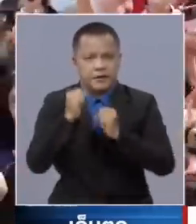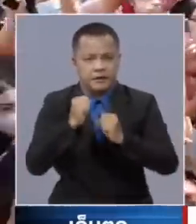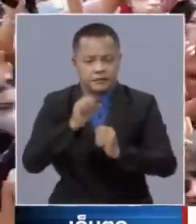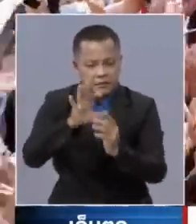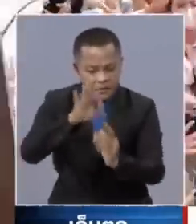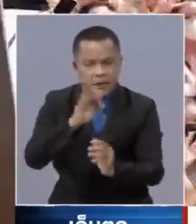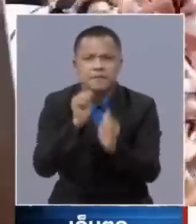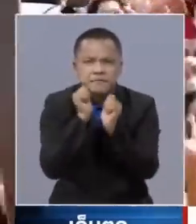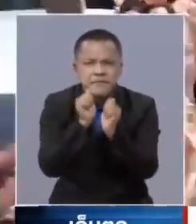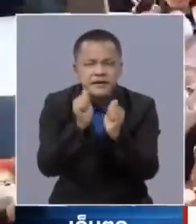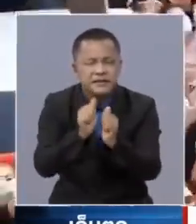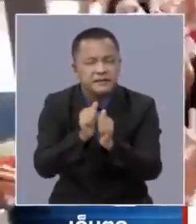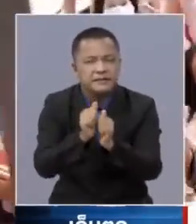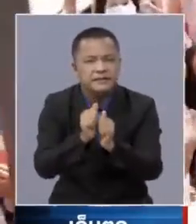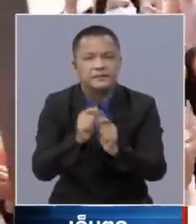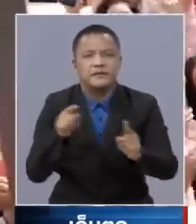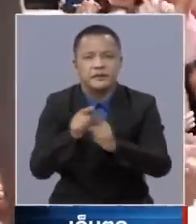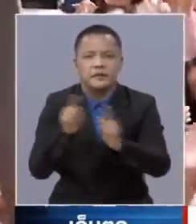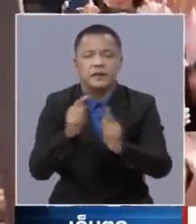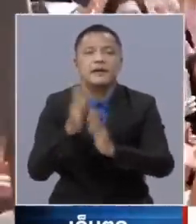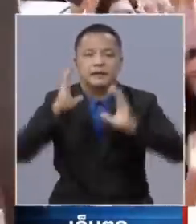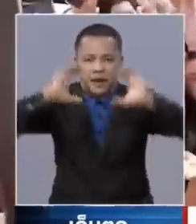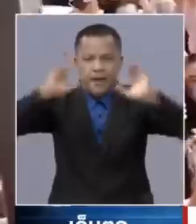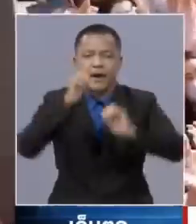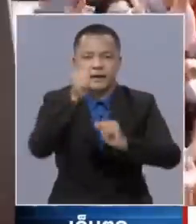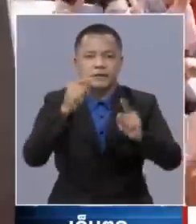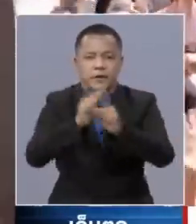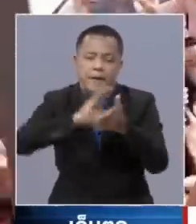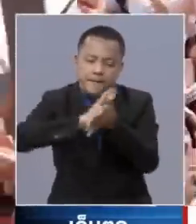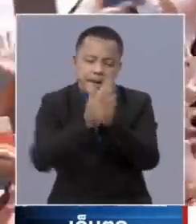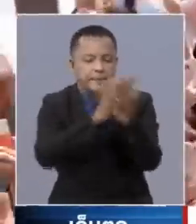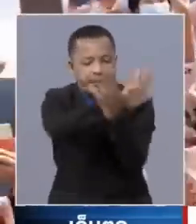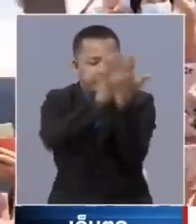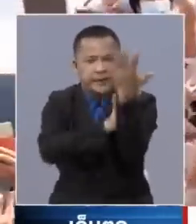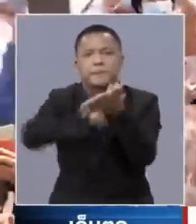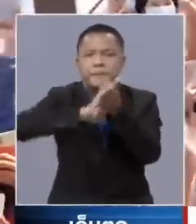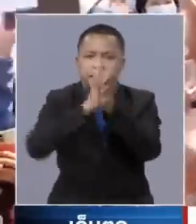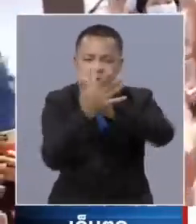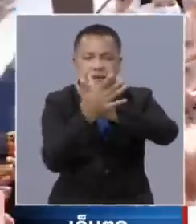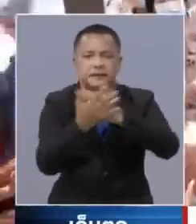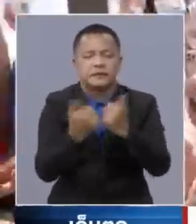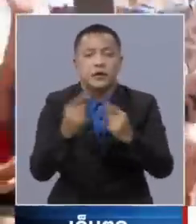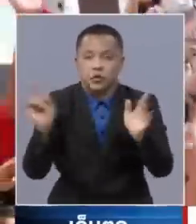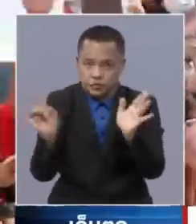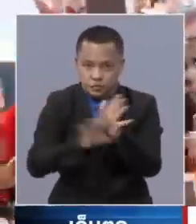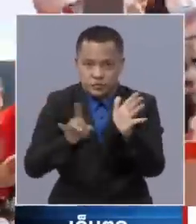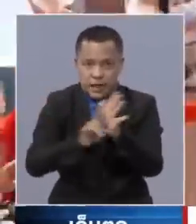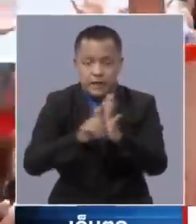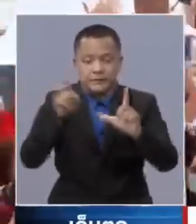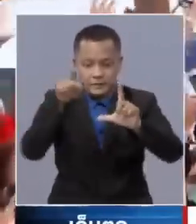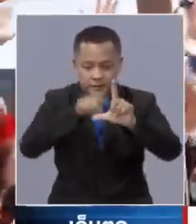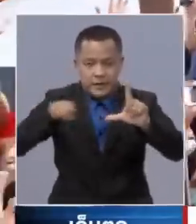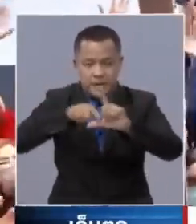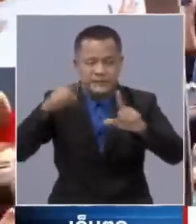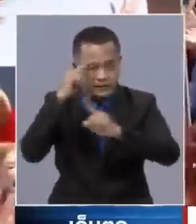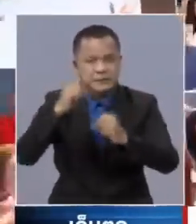เลือกที่เหมาะสมที่สุดในการมาเป็นรัฐบาลเปลี่ยนประเทศไม่ให้เหมือนเดิมทีนี้โค้งสุดท้ายของก้าวไกลเองเขาก็บอกว่